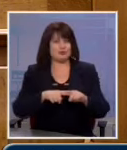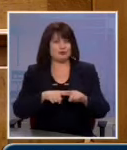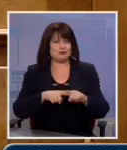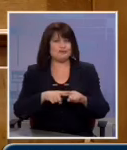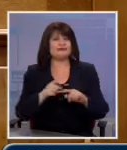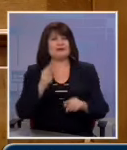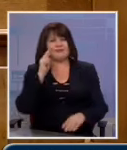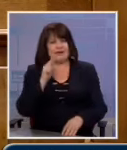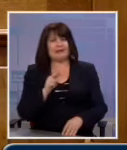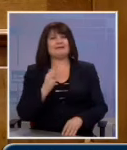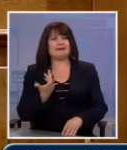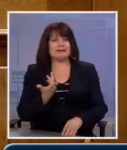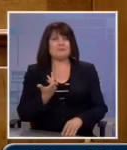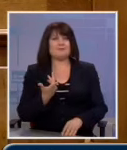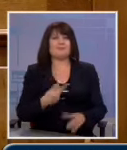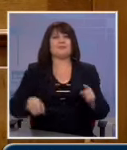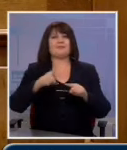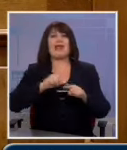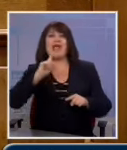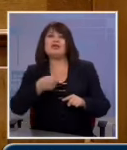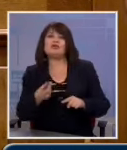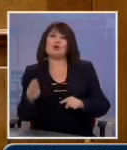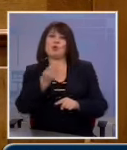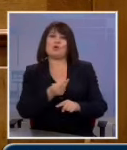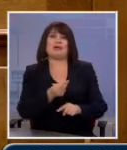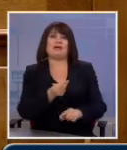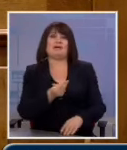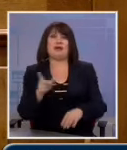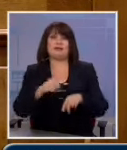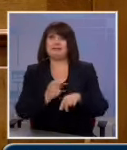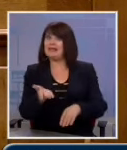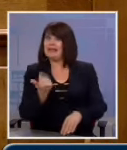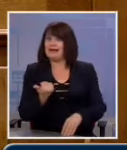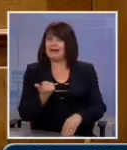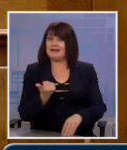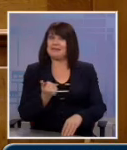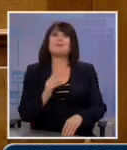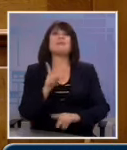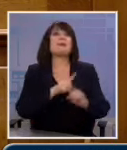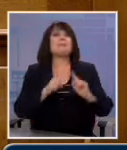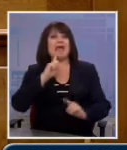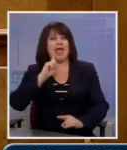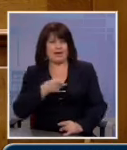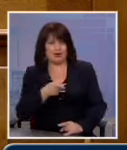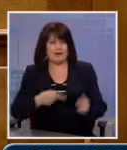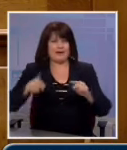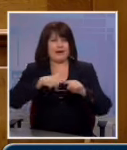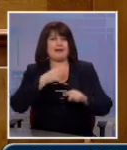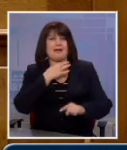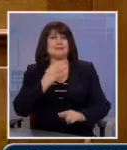είναι προφανώς μια πρόσθετη εντολή που δεν την έχει αυτή τη στιγμή. Ποια είναι αυτή η πρόσθετη